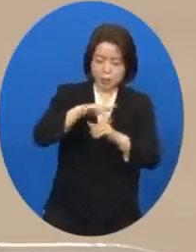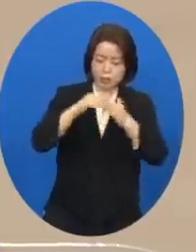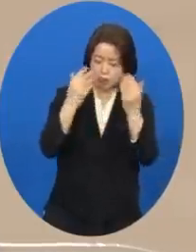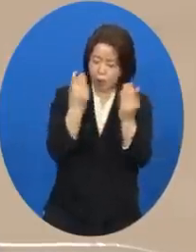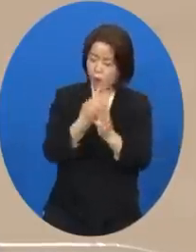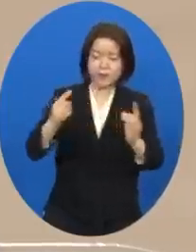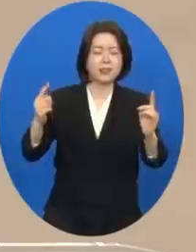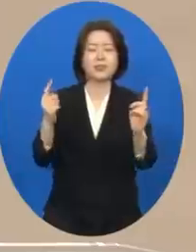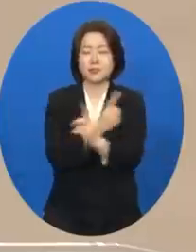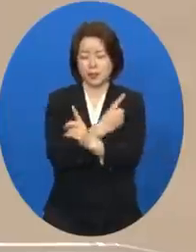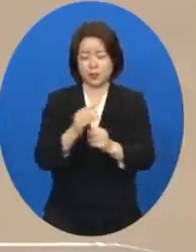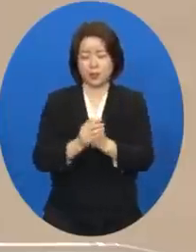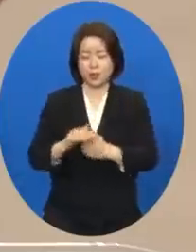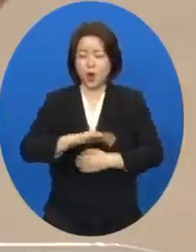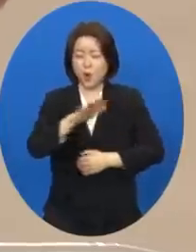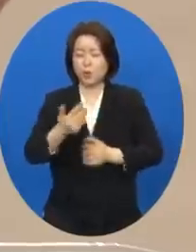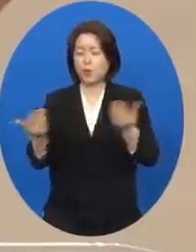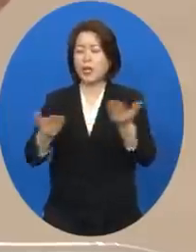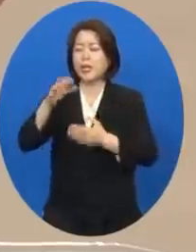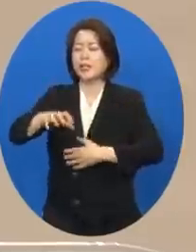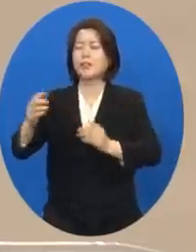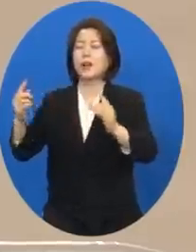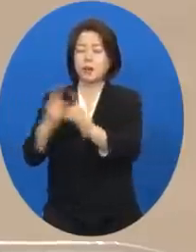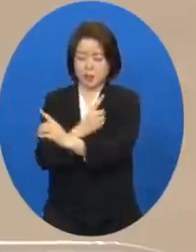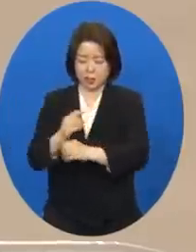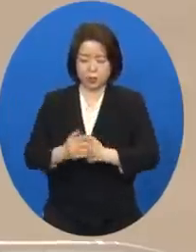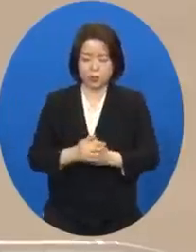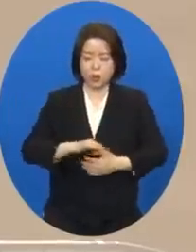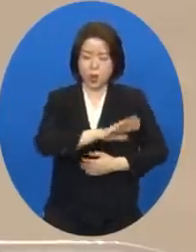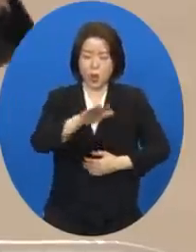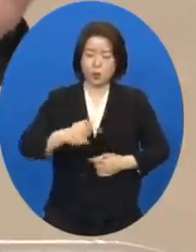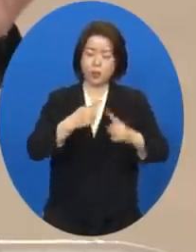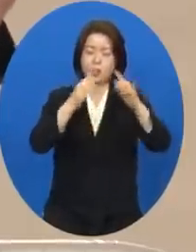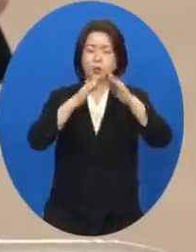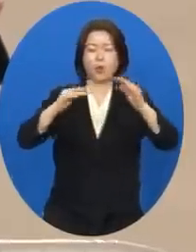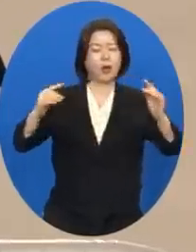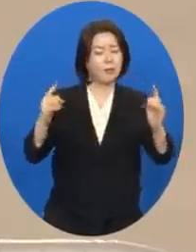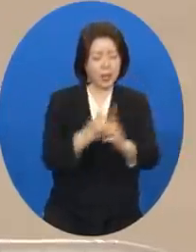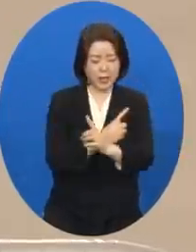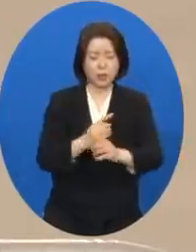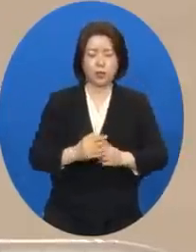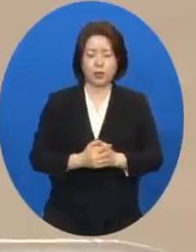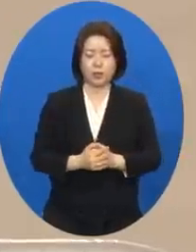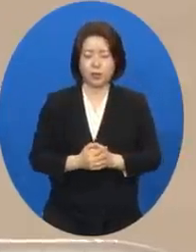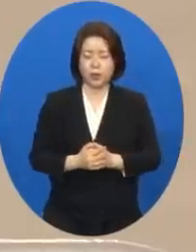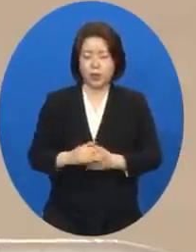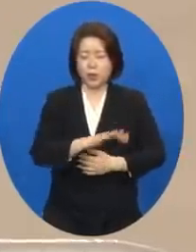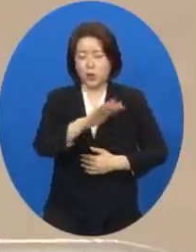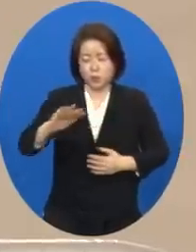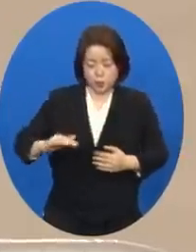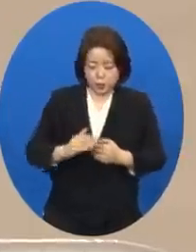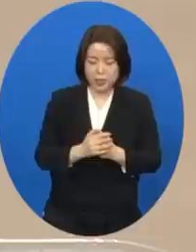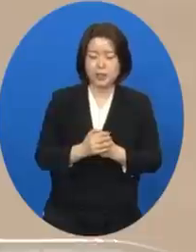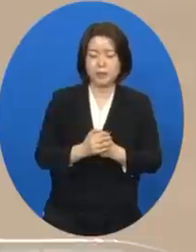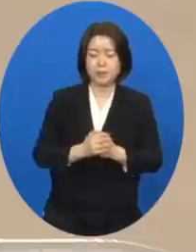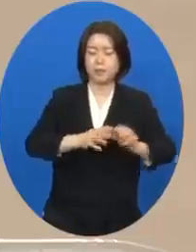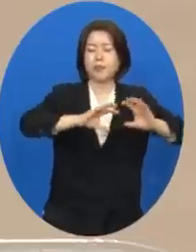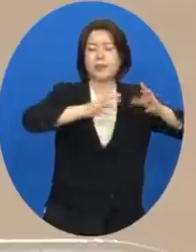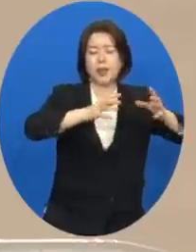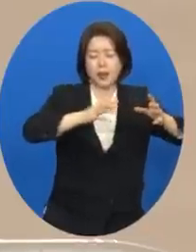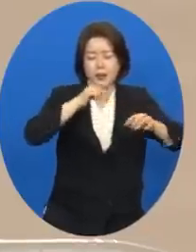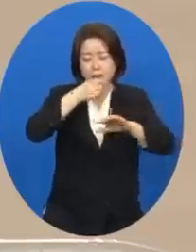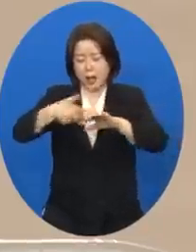달라지고 우리의 일터가 달라지고 우리의 교회가 달라지고 우리 나라와